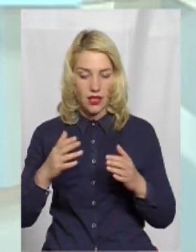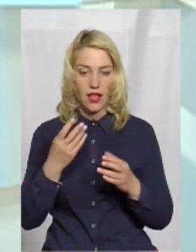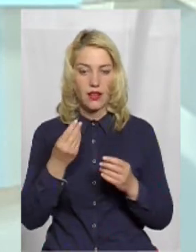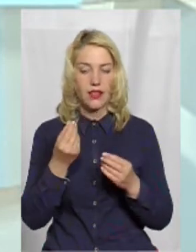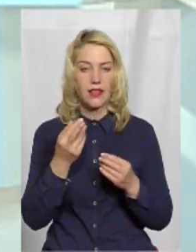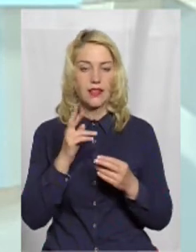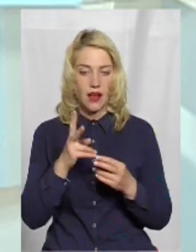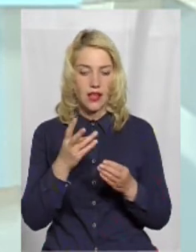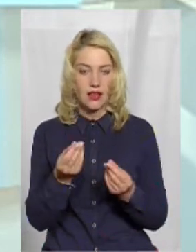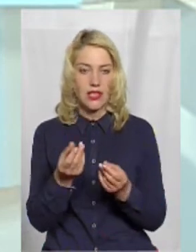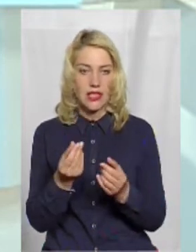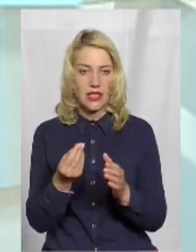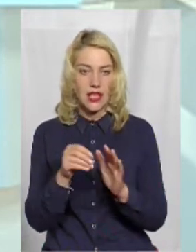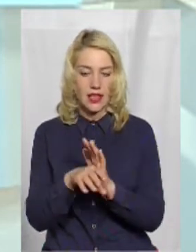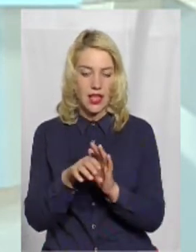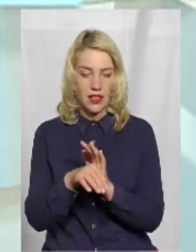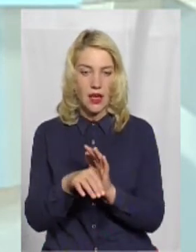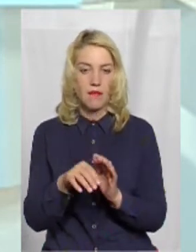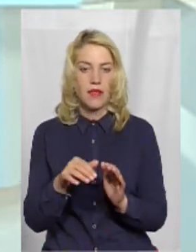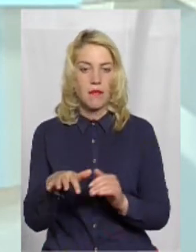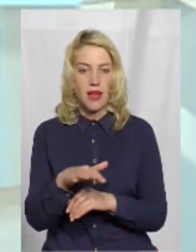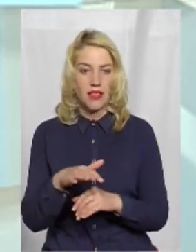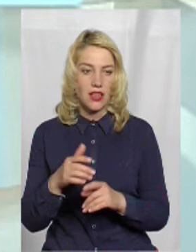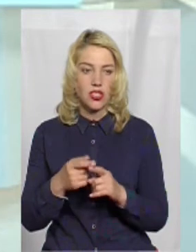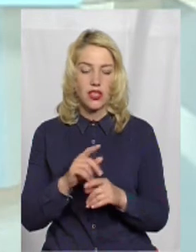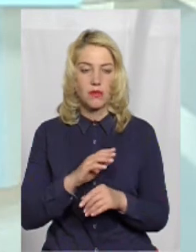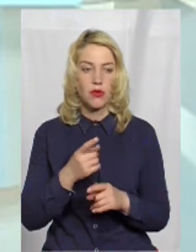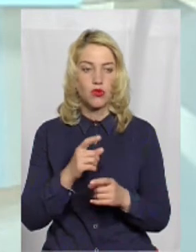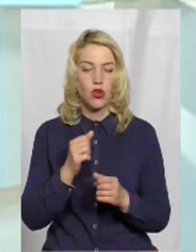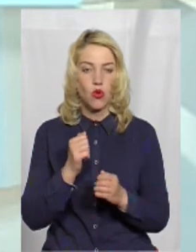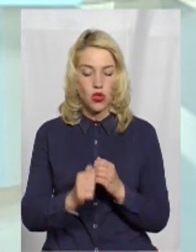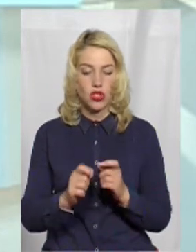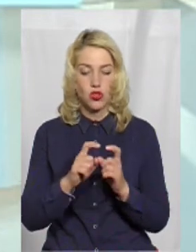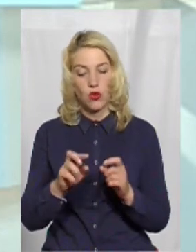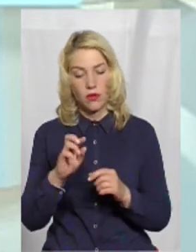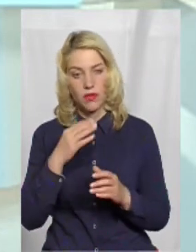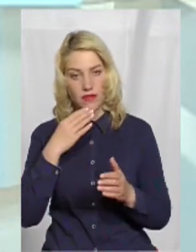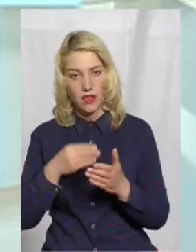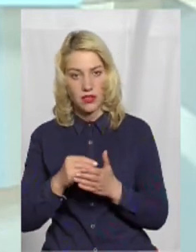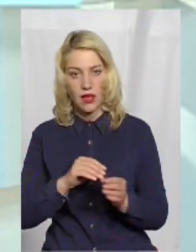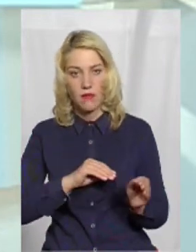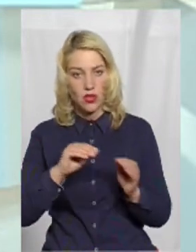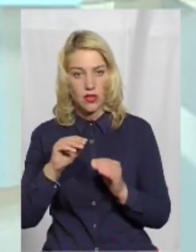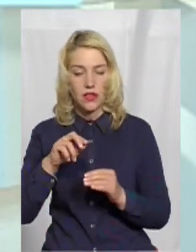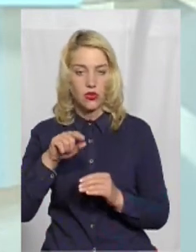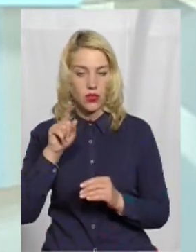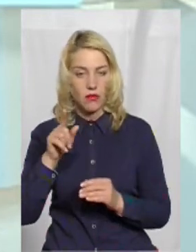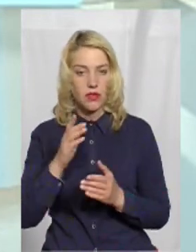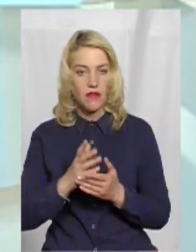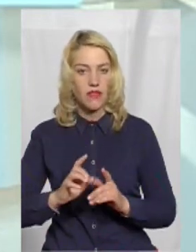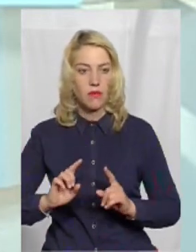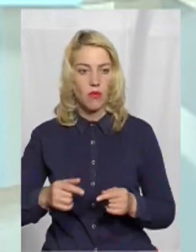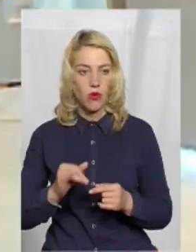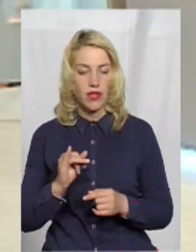майданчик, ну, бо не кожна там школа або лікарня має власні кошти, щоб поставити, так? То, відповідно, є певні вимоги, да?